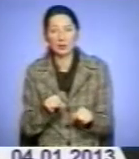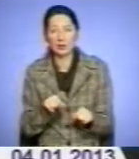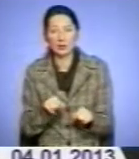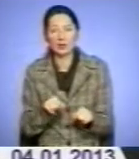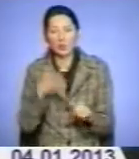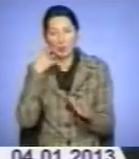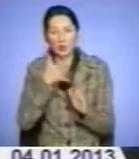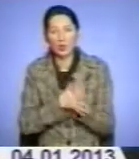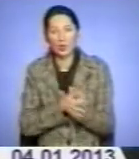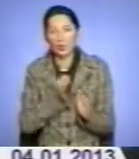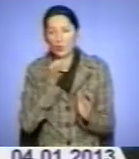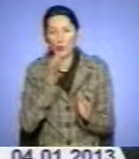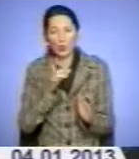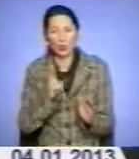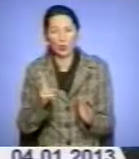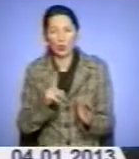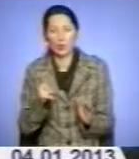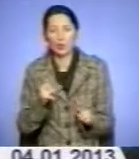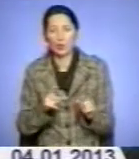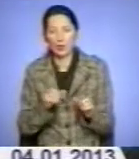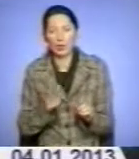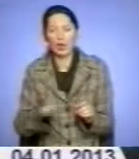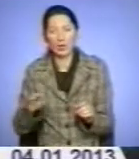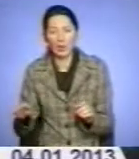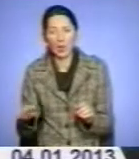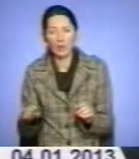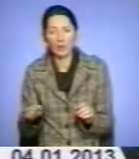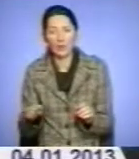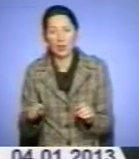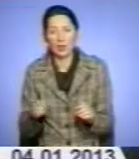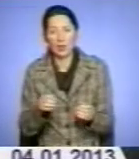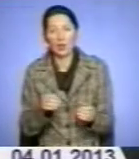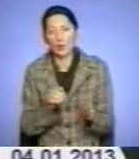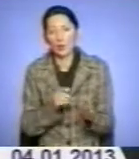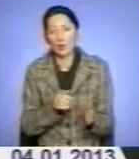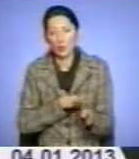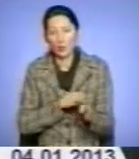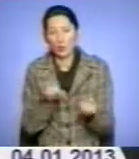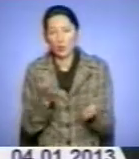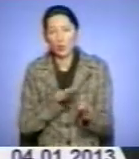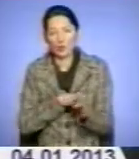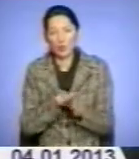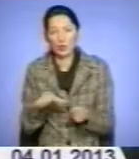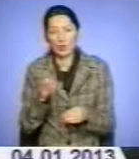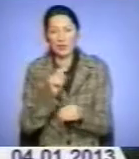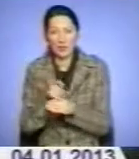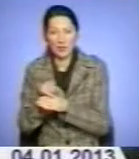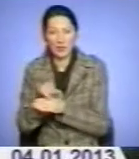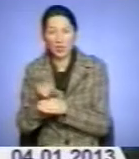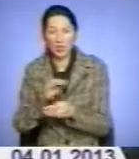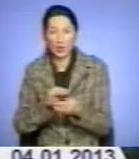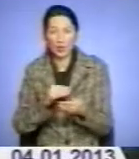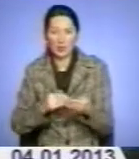освоїти будь-хто з абітурієнтів, покрошно виконавши всі ці завдання, які записані в цій